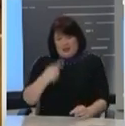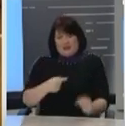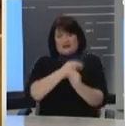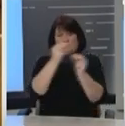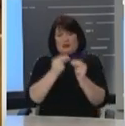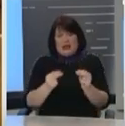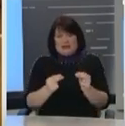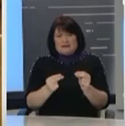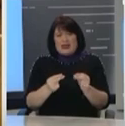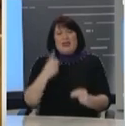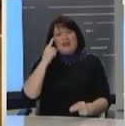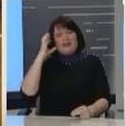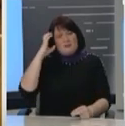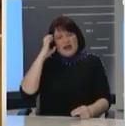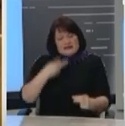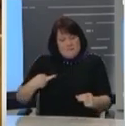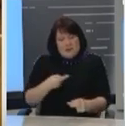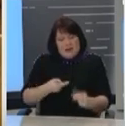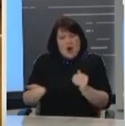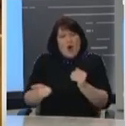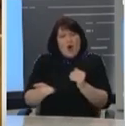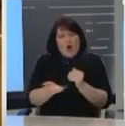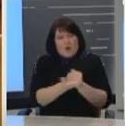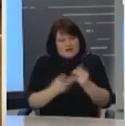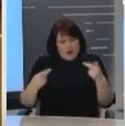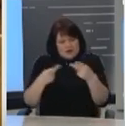κόφτης, το θυμάστε, θα ενεργοποιηθεί.